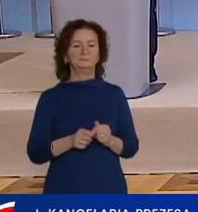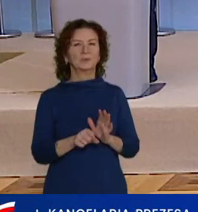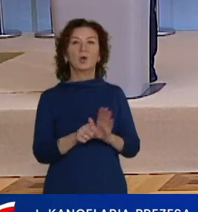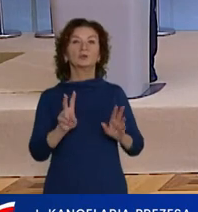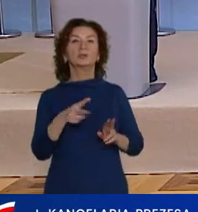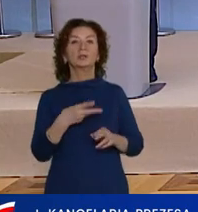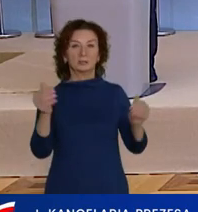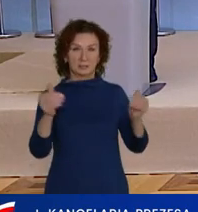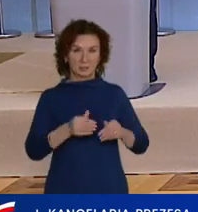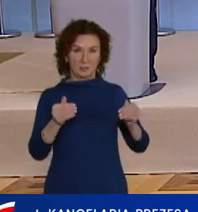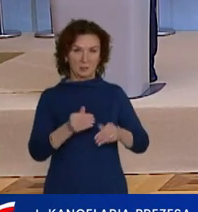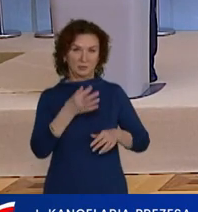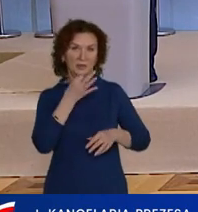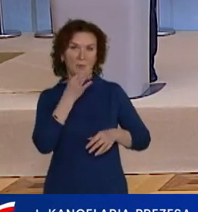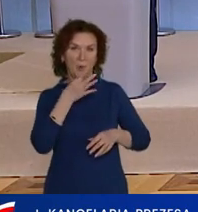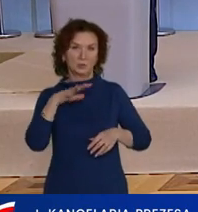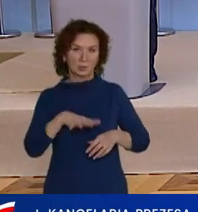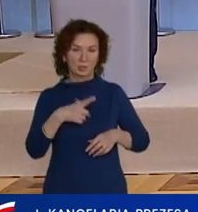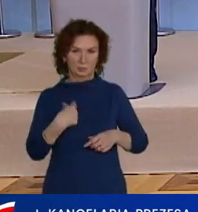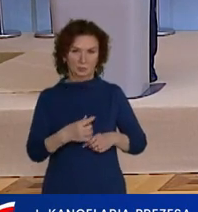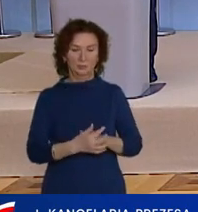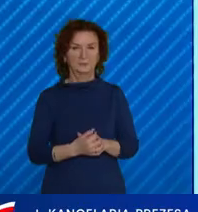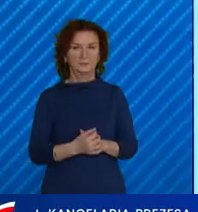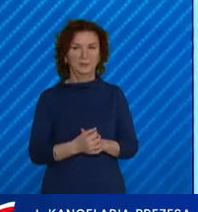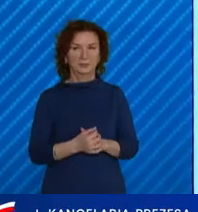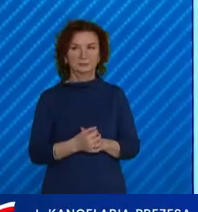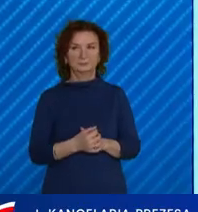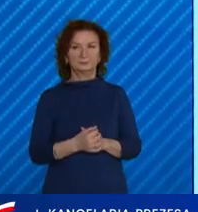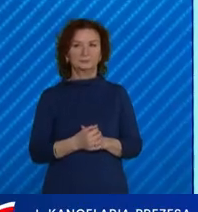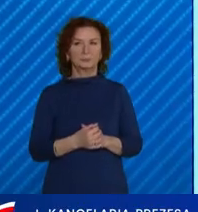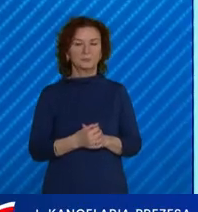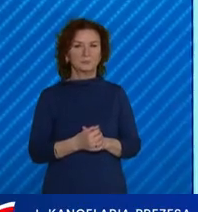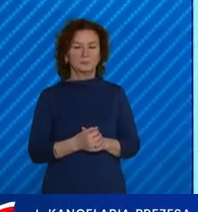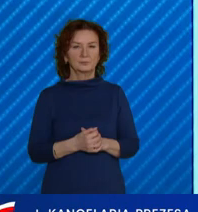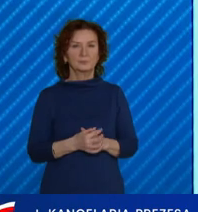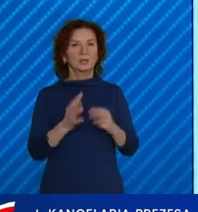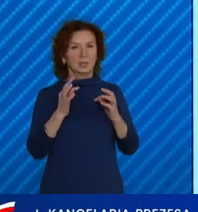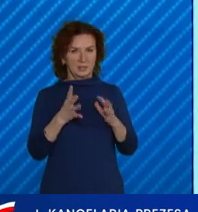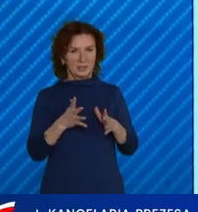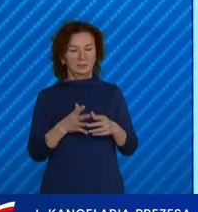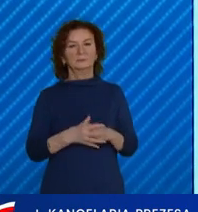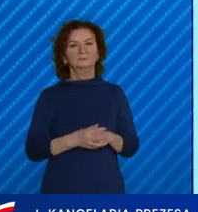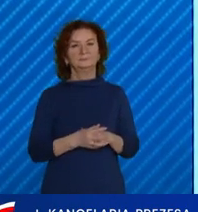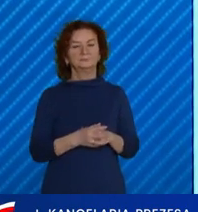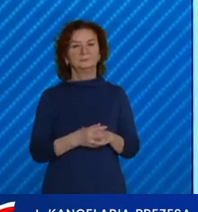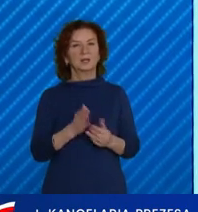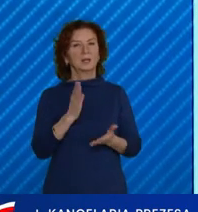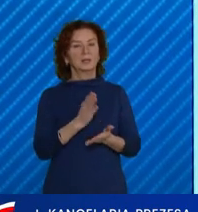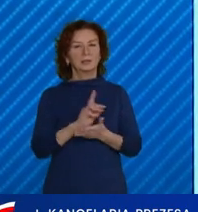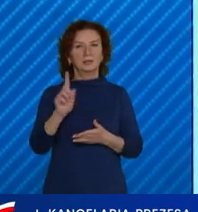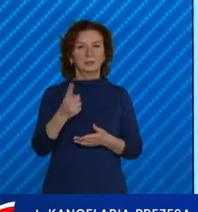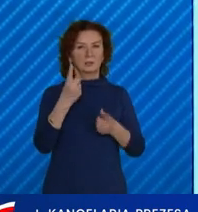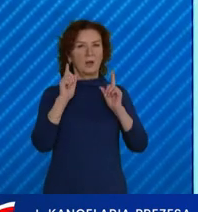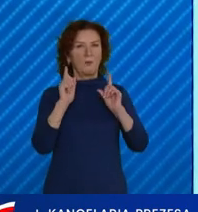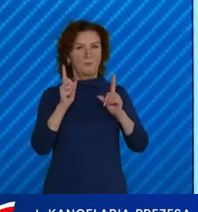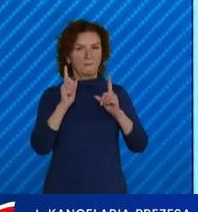chęć, a są młodsze, są poza tą waszą tabelką kalendarza? Proszę bardzo, minister Dworczyk. Tak, panie redaktorze, tylko jedna uwaga.